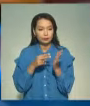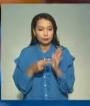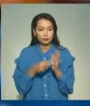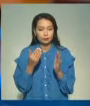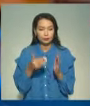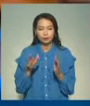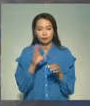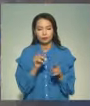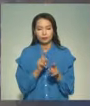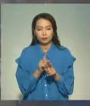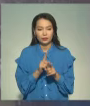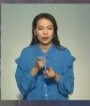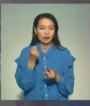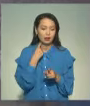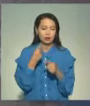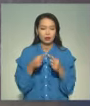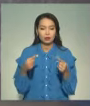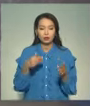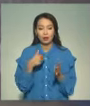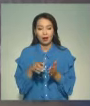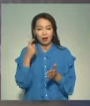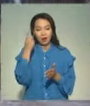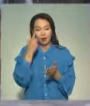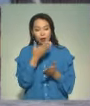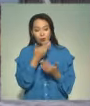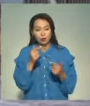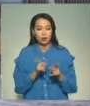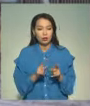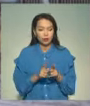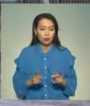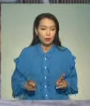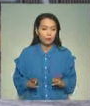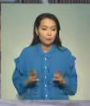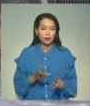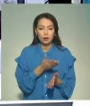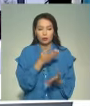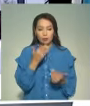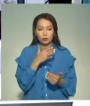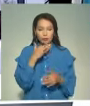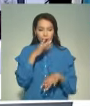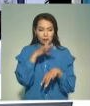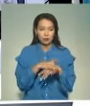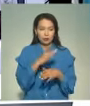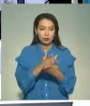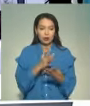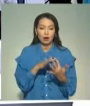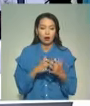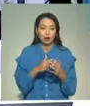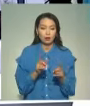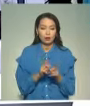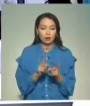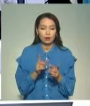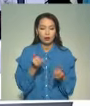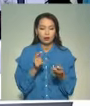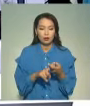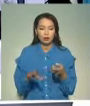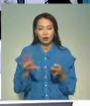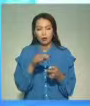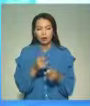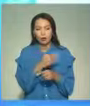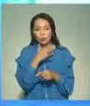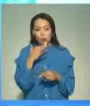арақ шараптан бас тартқан. Ал ішімдік болмаған жерде қылмыс жасалмайтыны анық дейді Ералы Тоғжанов. Әкімдік ауылдардағы ақсақалдар алқасымен бірлесіп бір